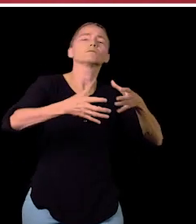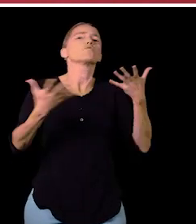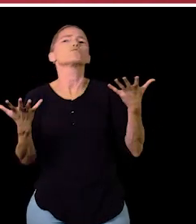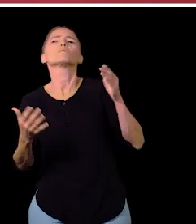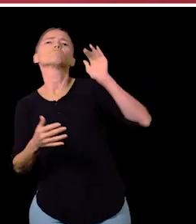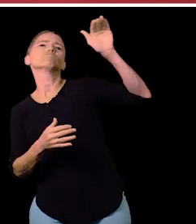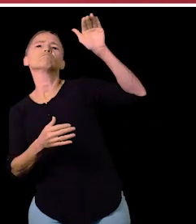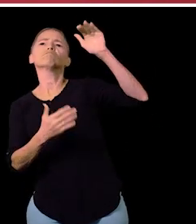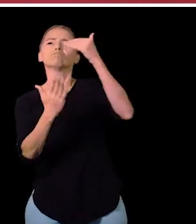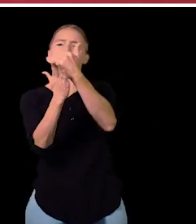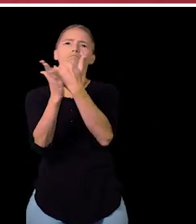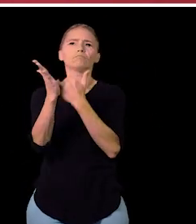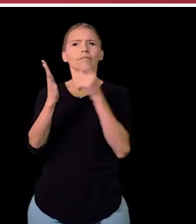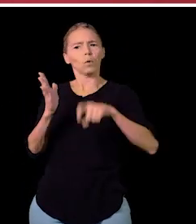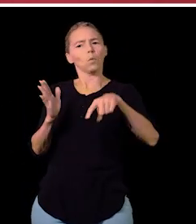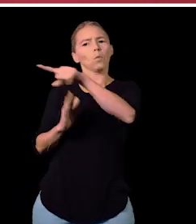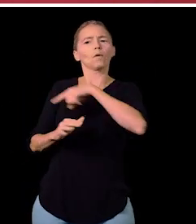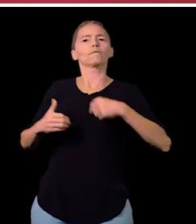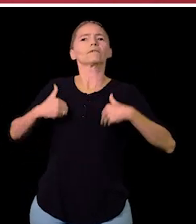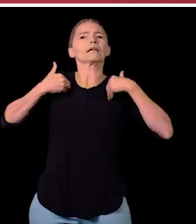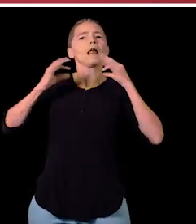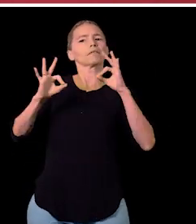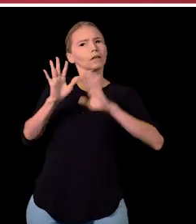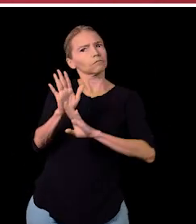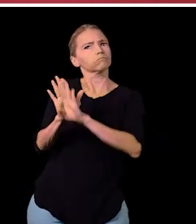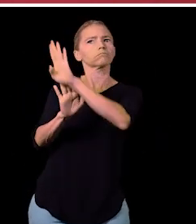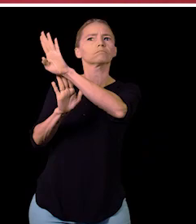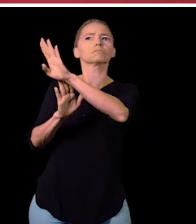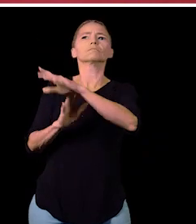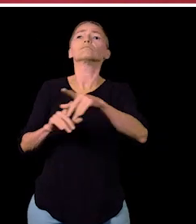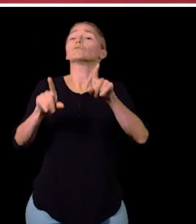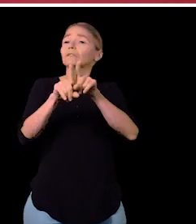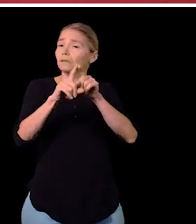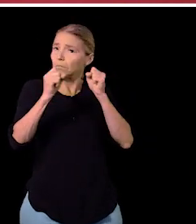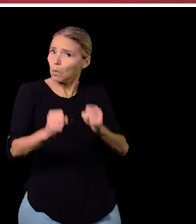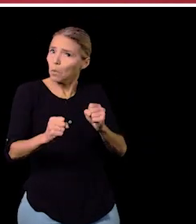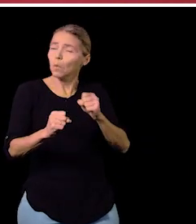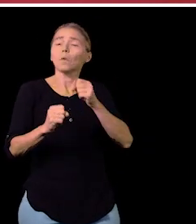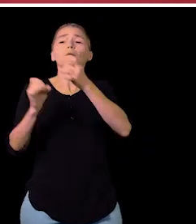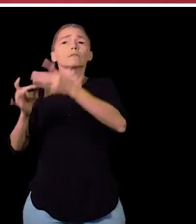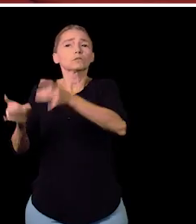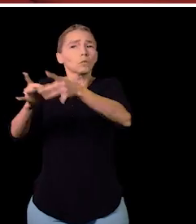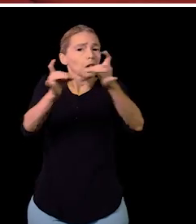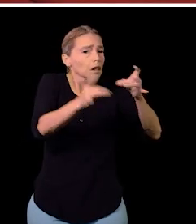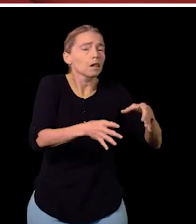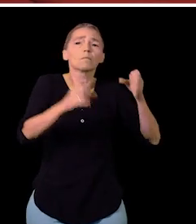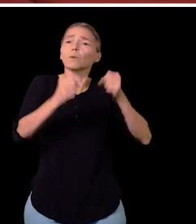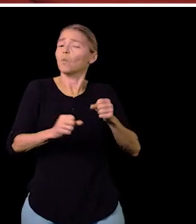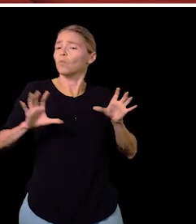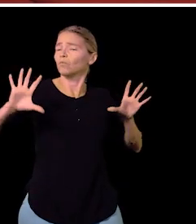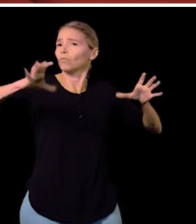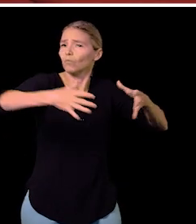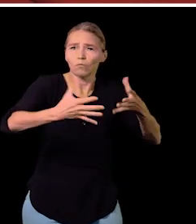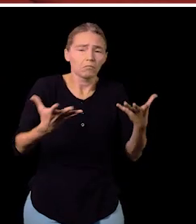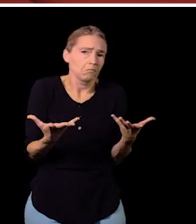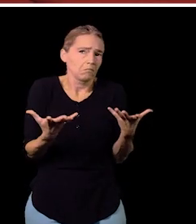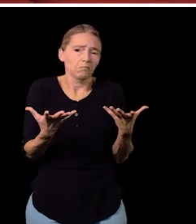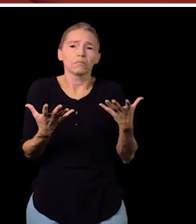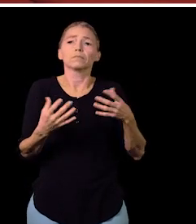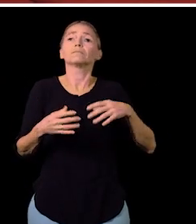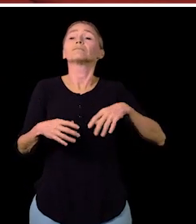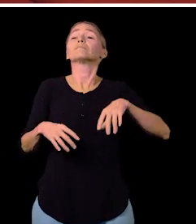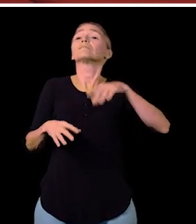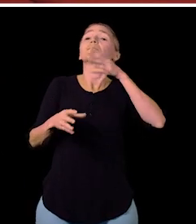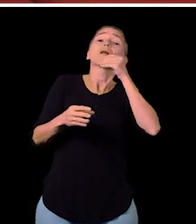il y a un aspect qui peut être individuel, collectif. Puis les interlocuteurs aussi peuvent être à différents niveaux, là, si on s'adresse à un niveau